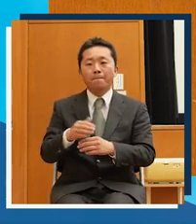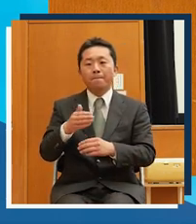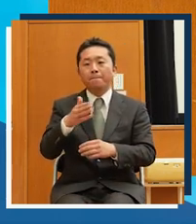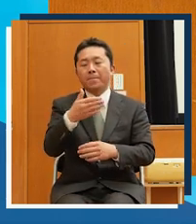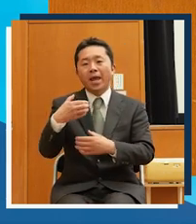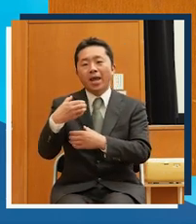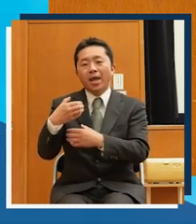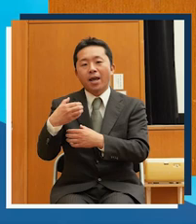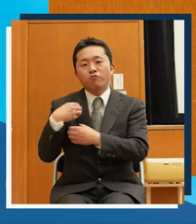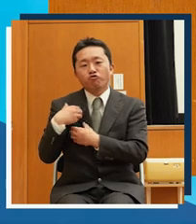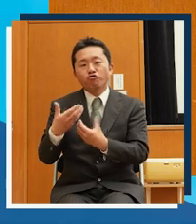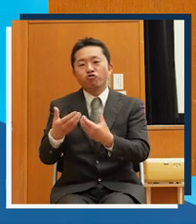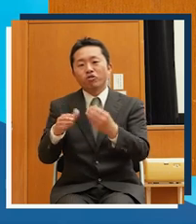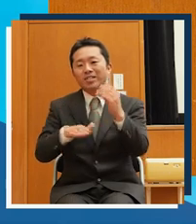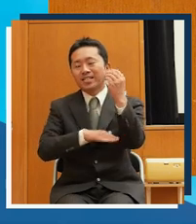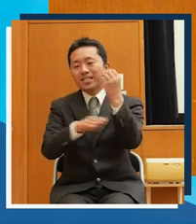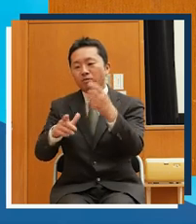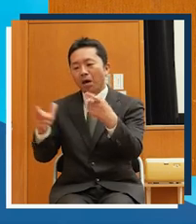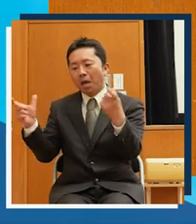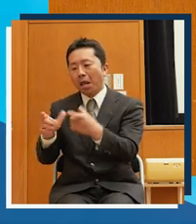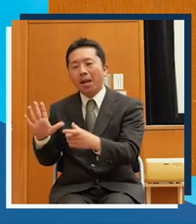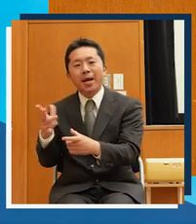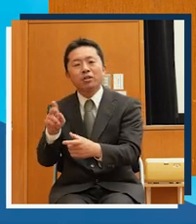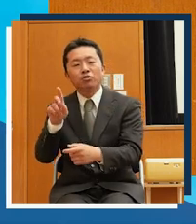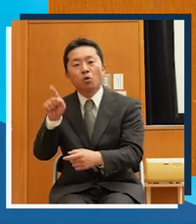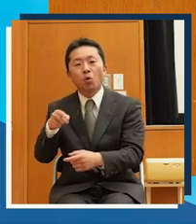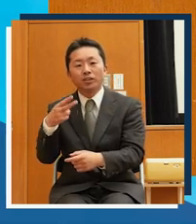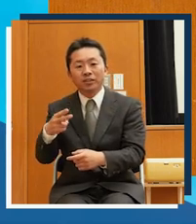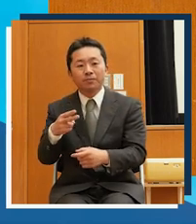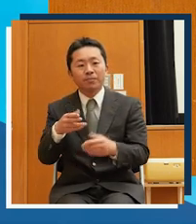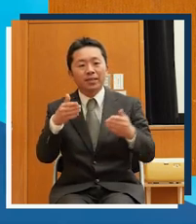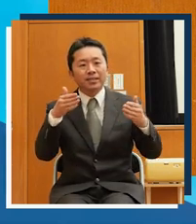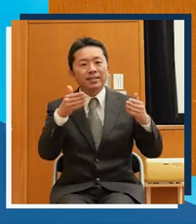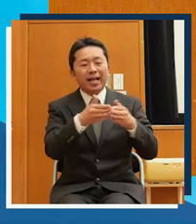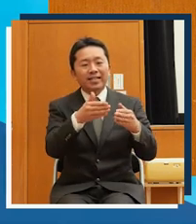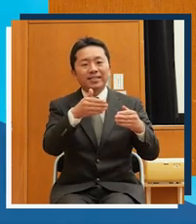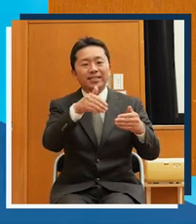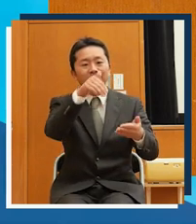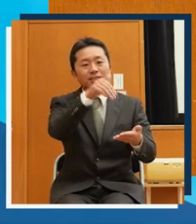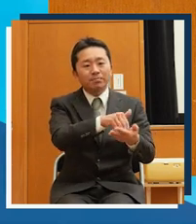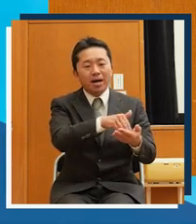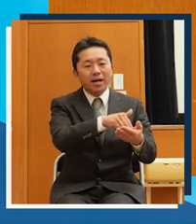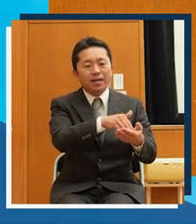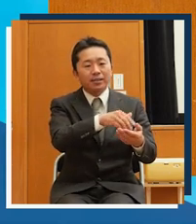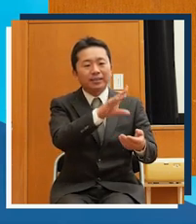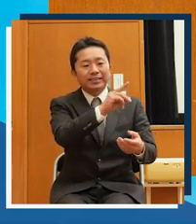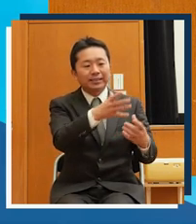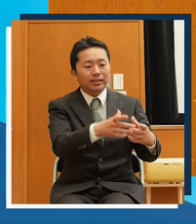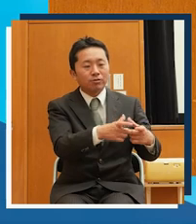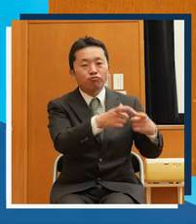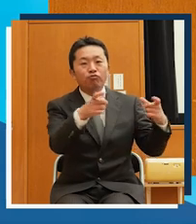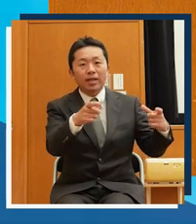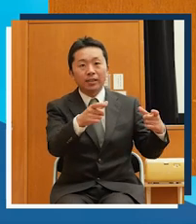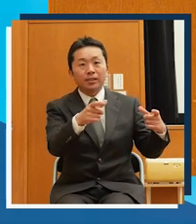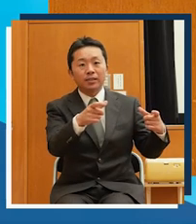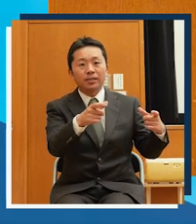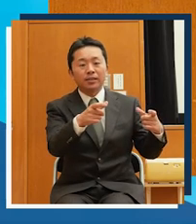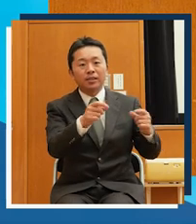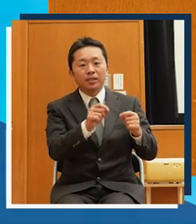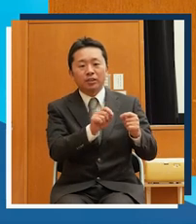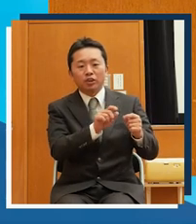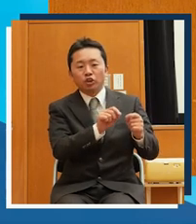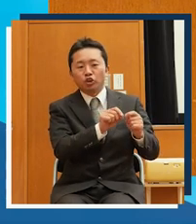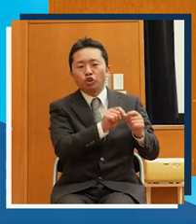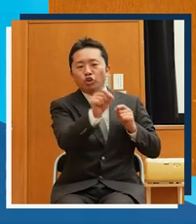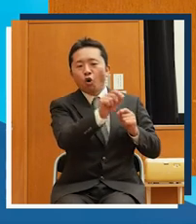基地は減らないのに先島とかいろんなところに先に自衛隊の基地が作られそこにスタンドオフミサイルえ長距離